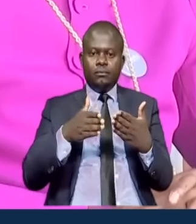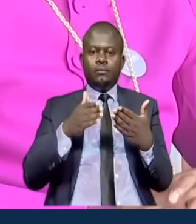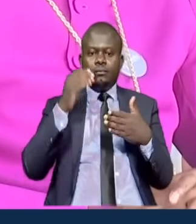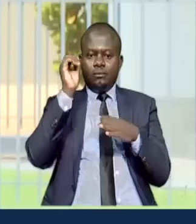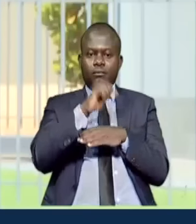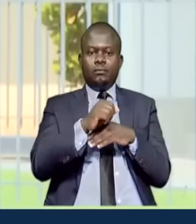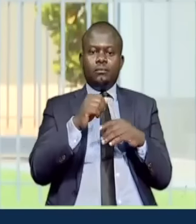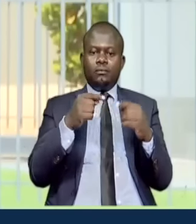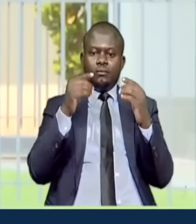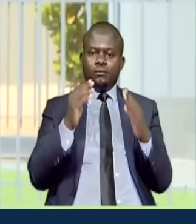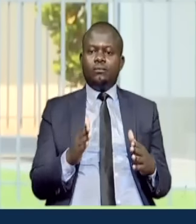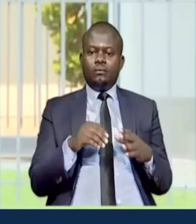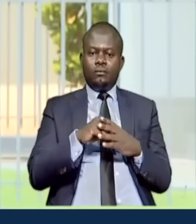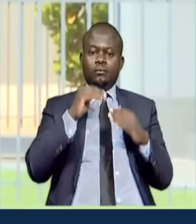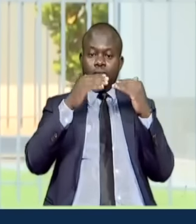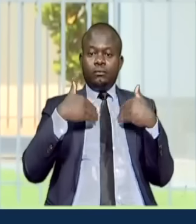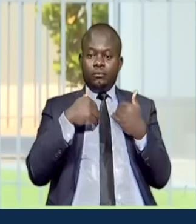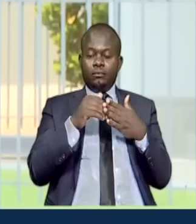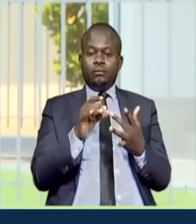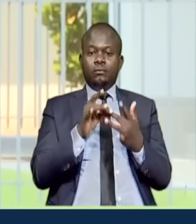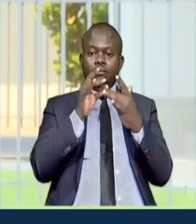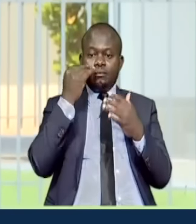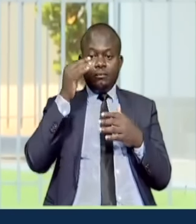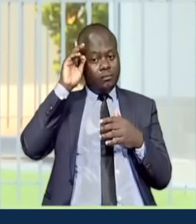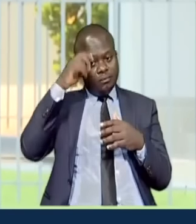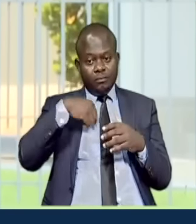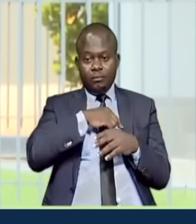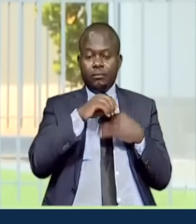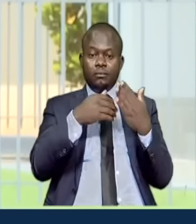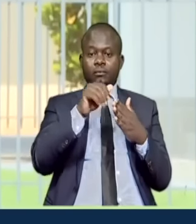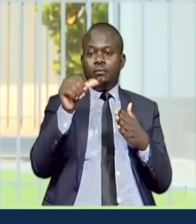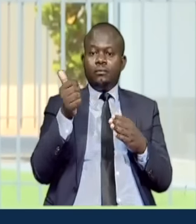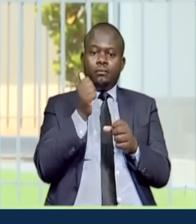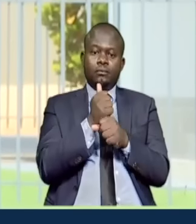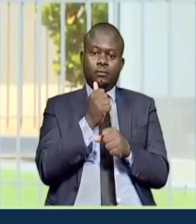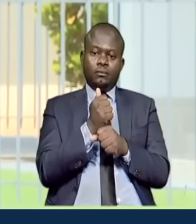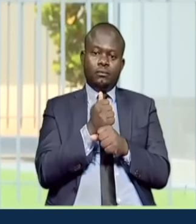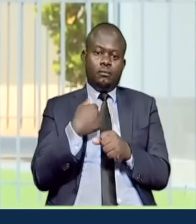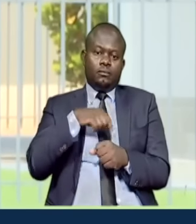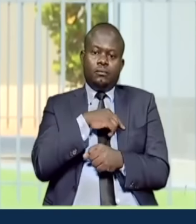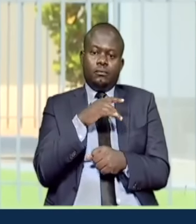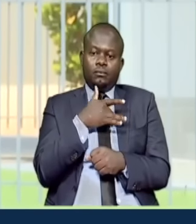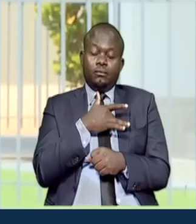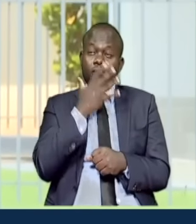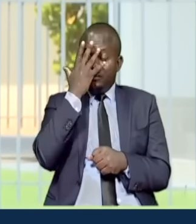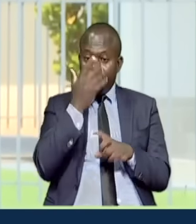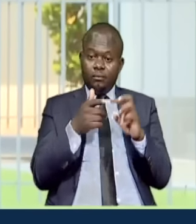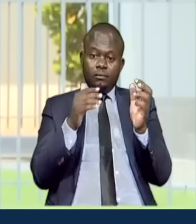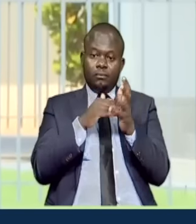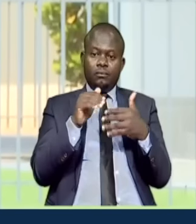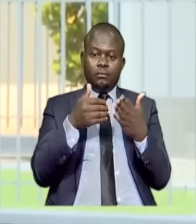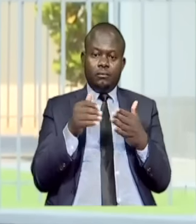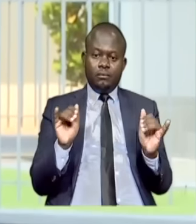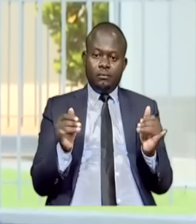kwimika urwango. Mu rwego rw'ubuzima by'umwihariko, iyo dutekereje ibyo bagenzi bacu bakoze, twumva ipfunwe ariko